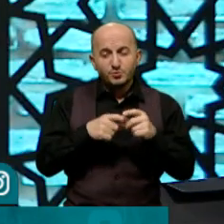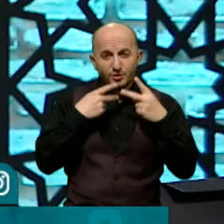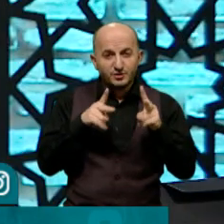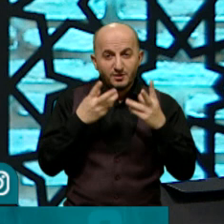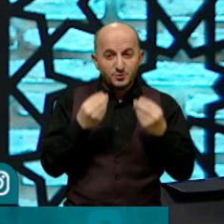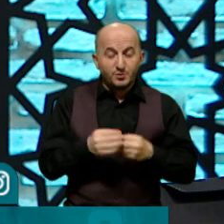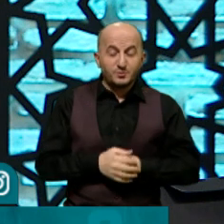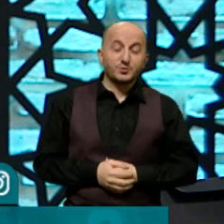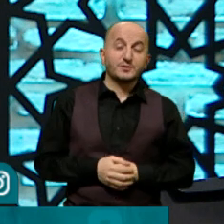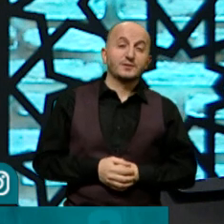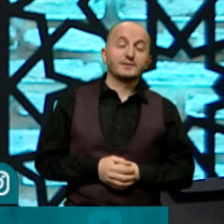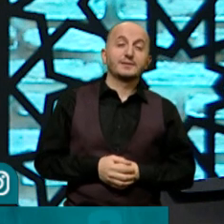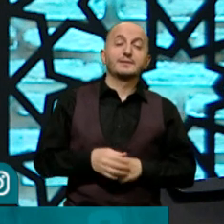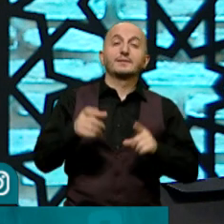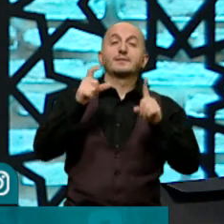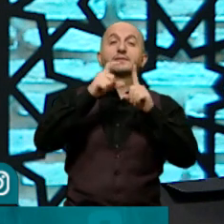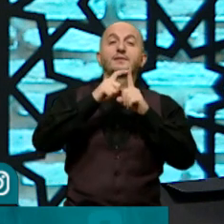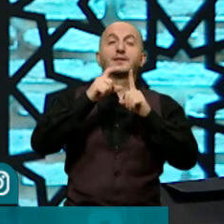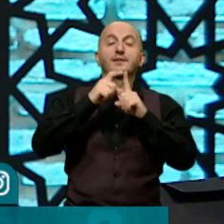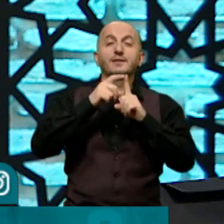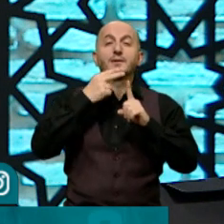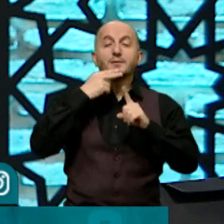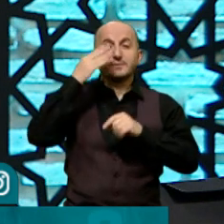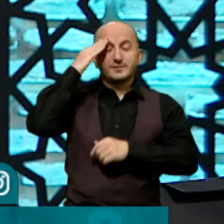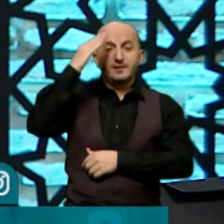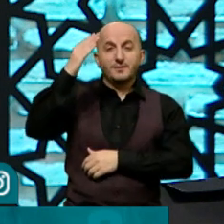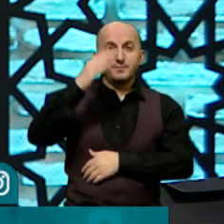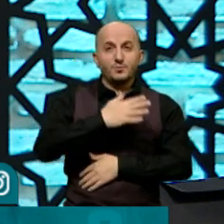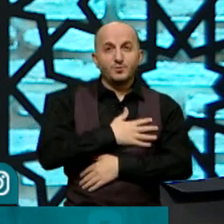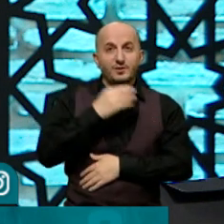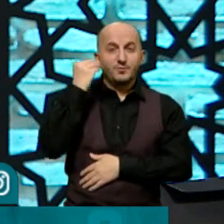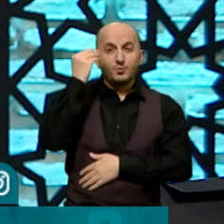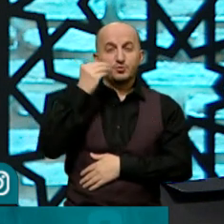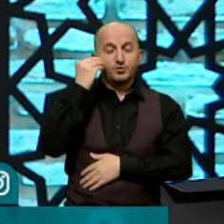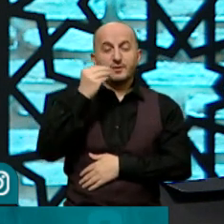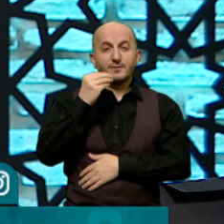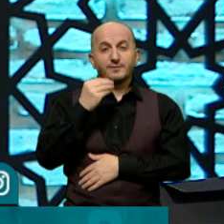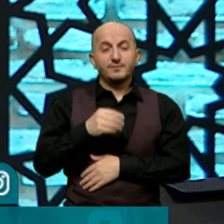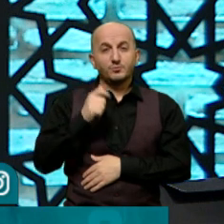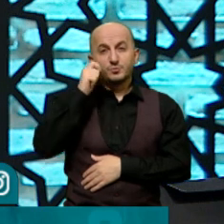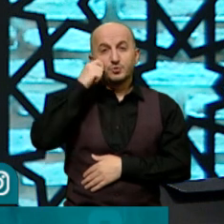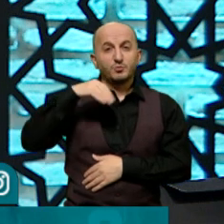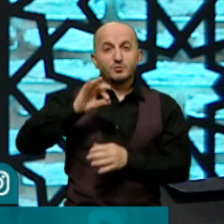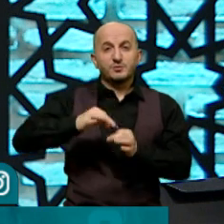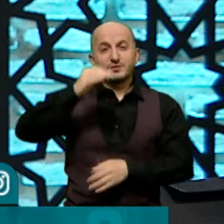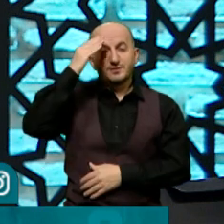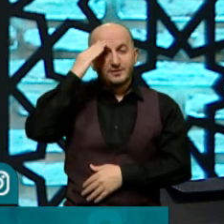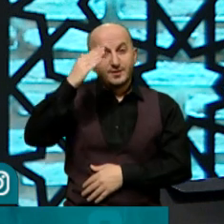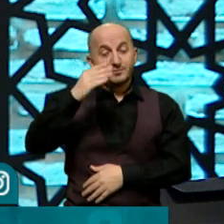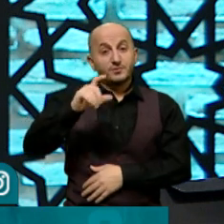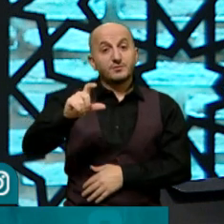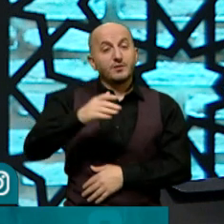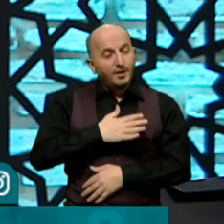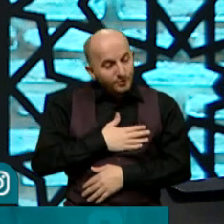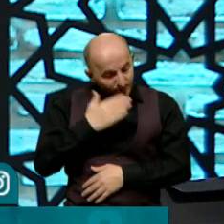Teşekkür ederiz. Dilek Hanım selamlarını iletmiş. Muhterem hocam, gayrimüslim bir insan selam verirse selamı